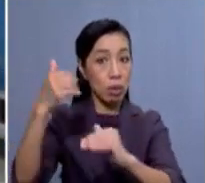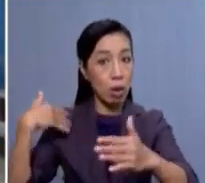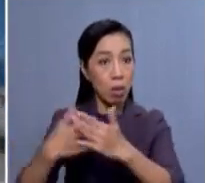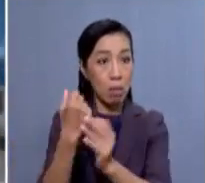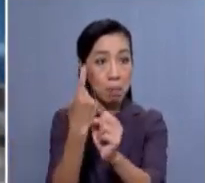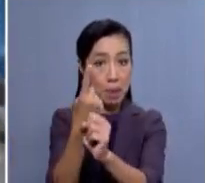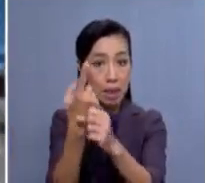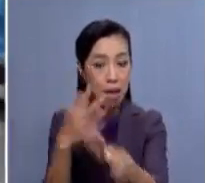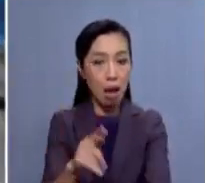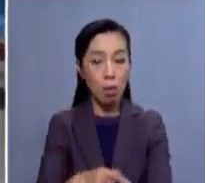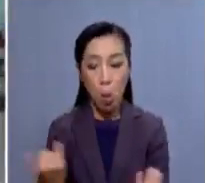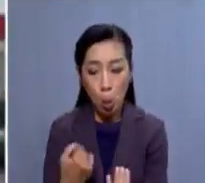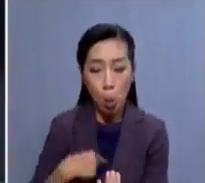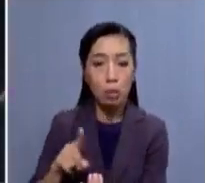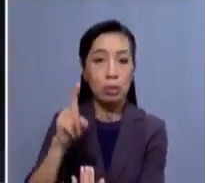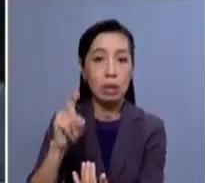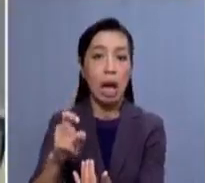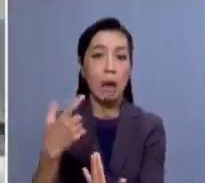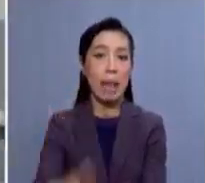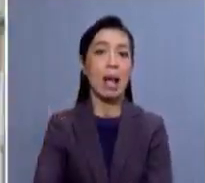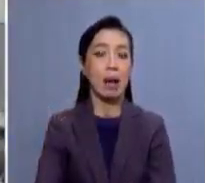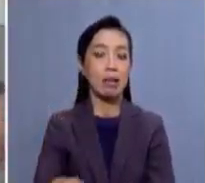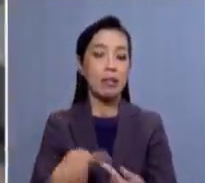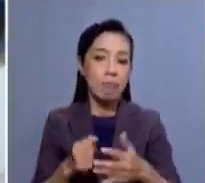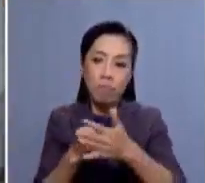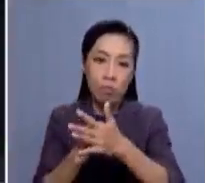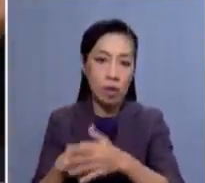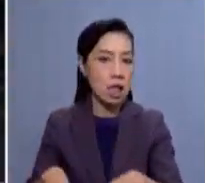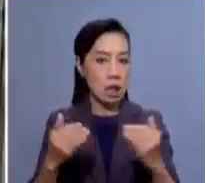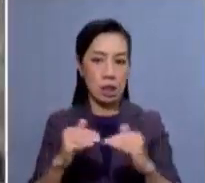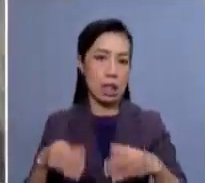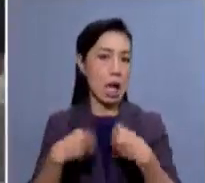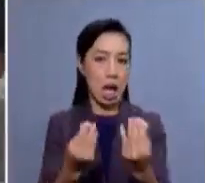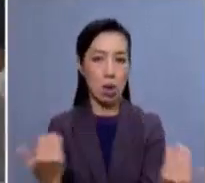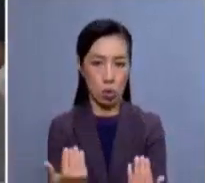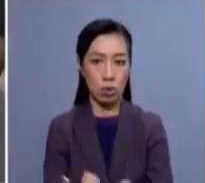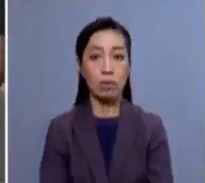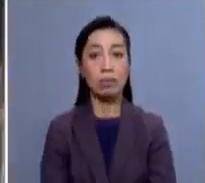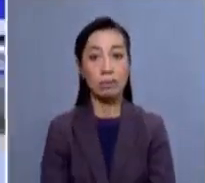ว่านะคะแลกกับชีวิตของลูกไม่ได้หรอกแต่ก็ถือว่าต่อสู้เพื่อลูกอย่างเต็มที่แล้วนะคะ